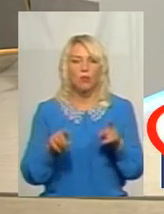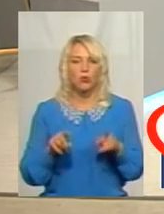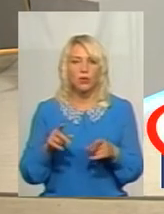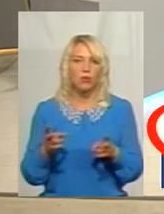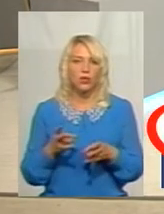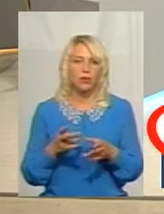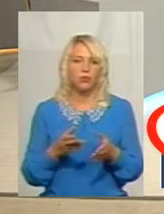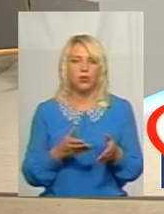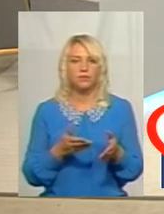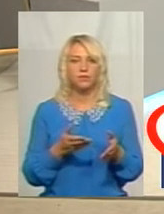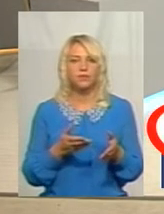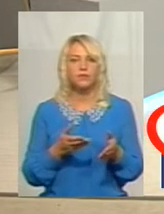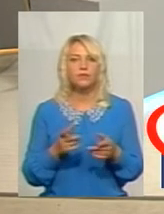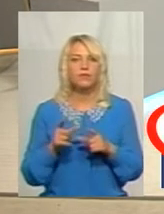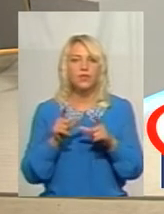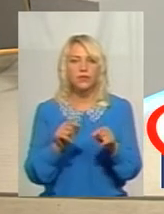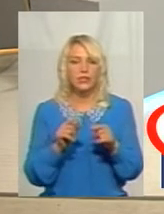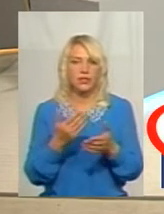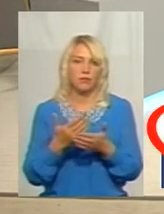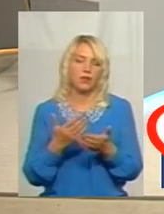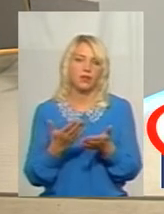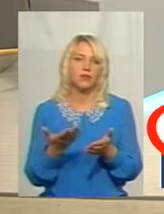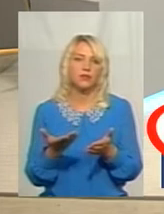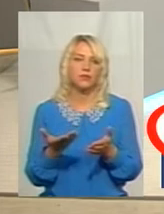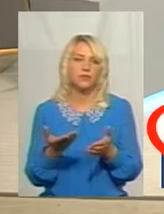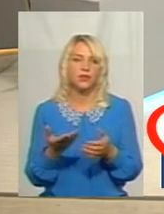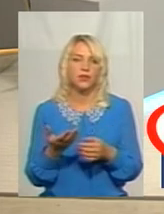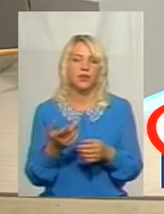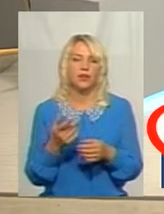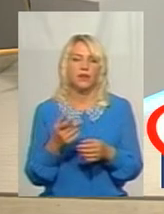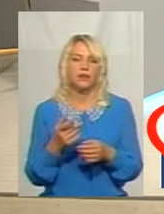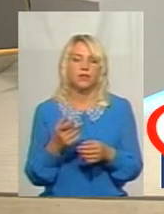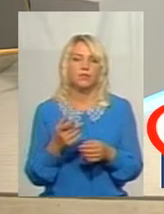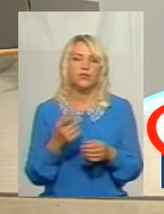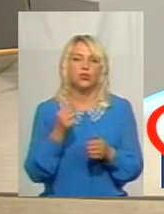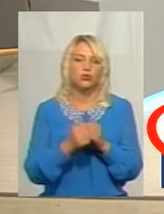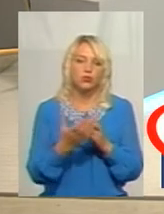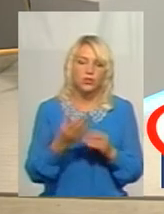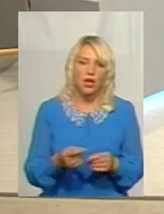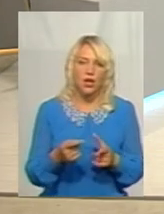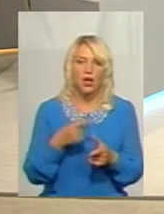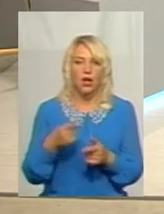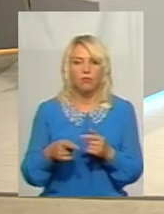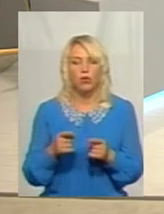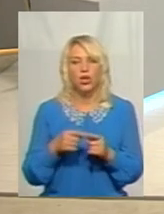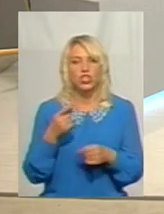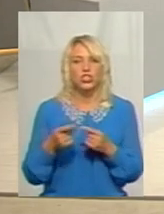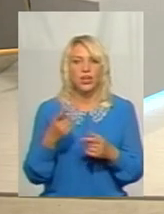бригади паліативної допомоги. Ця періодичність може бути там в деяких випадках навіть щодня, в деяких випадках через